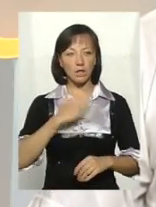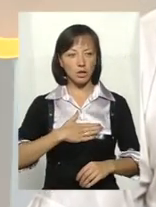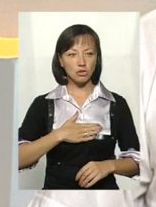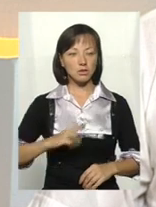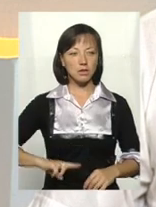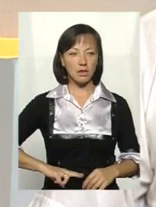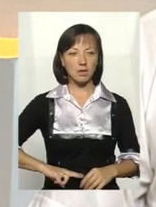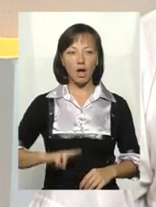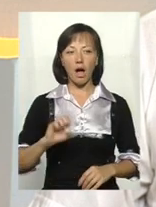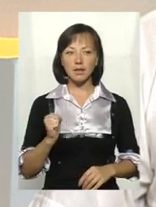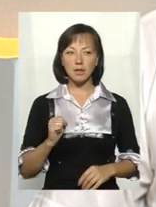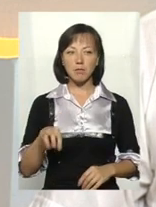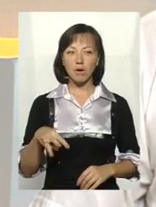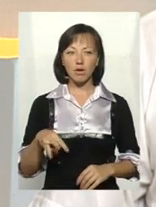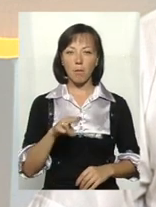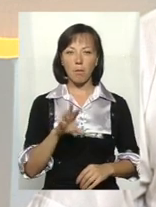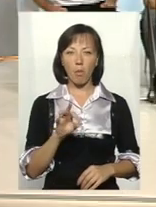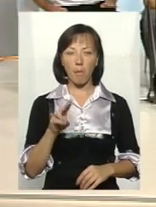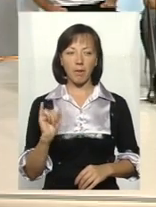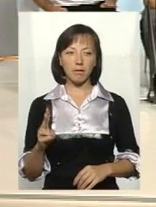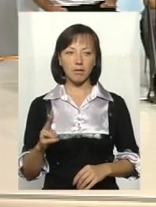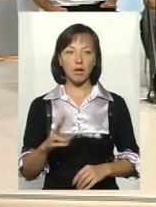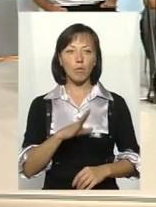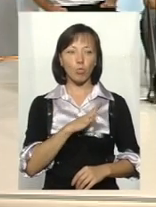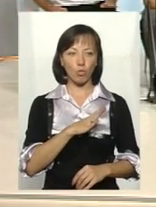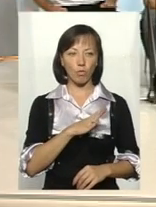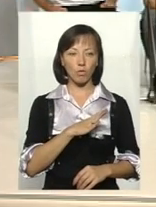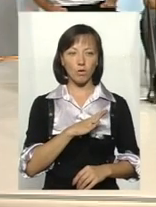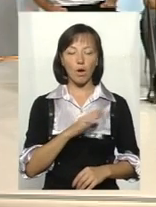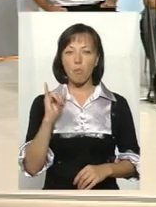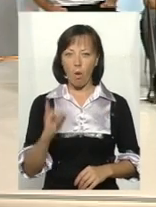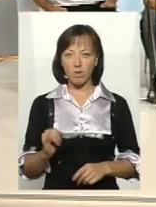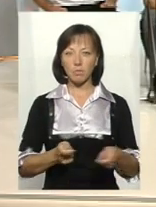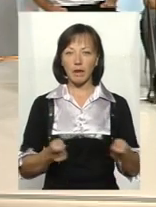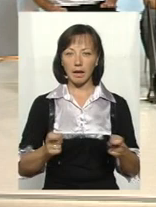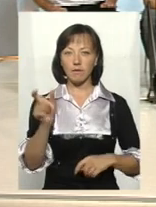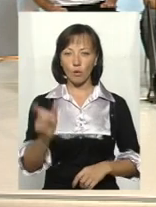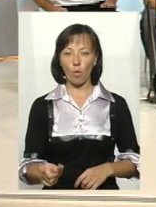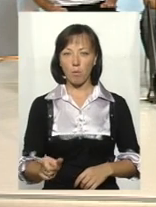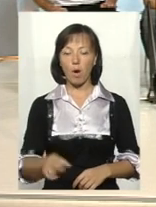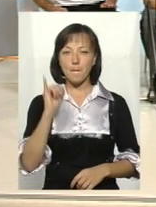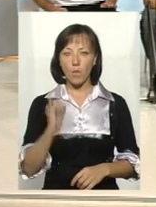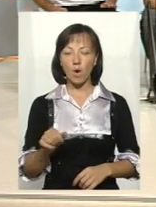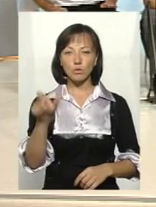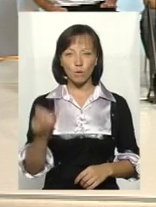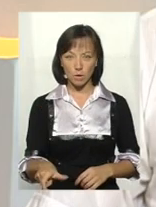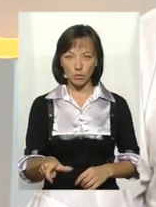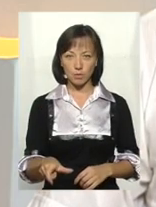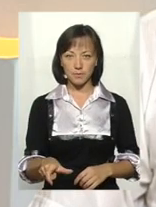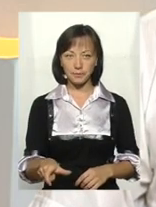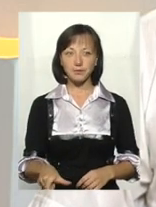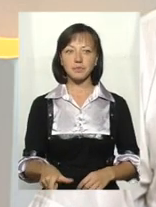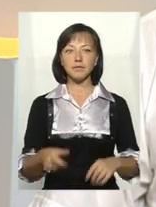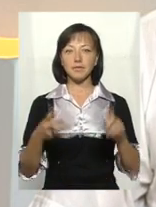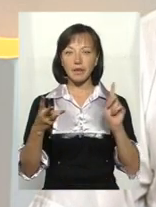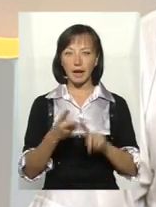директор Андрій Миколаївич Попик був поганим керівником, поганою людиною,